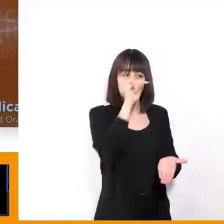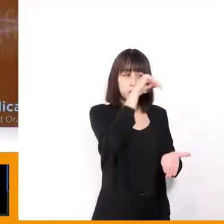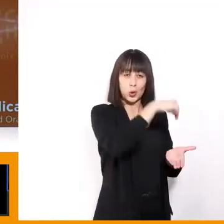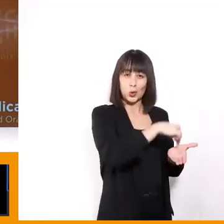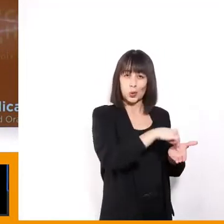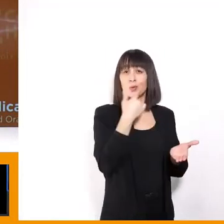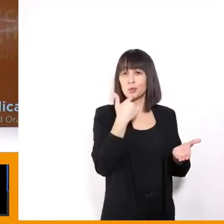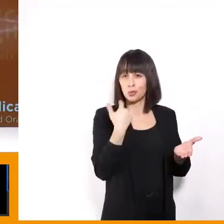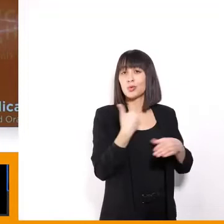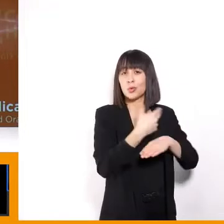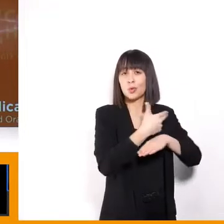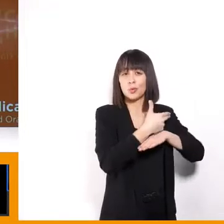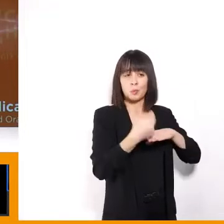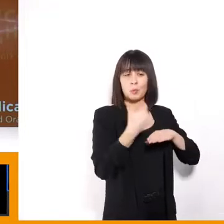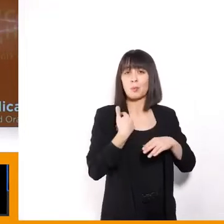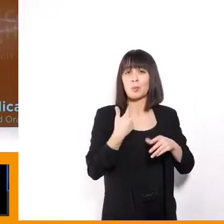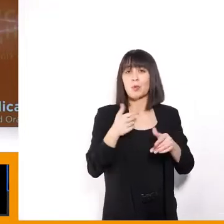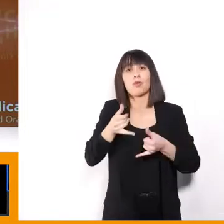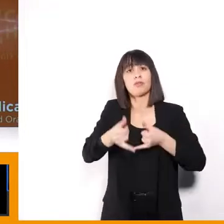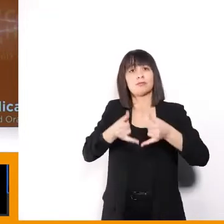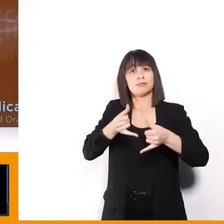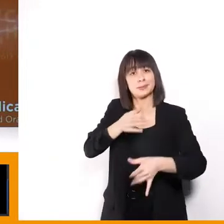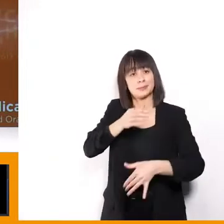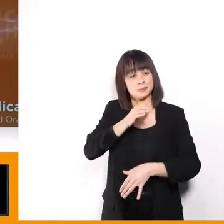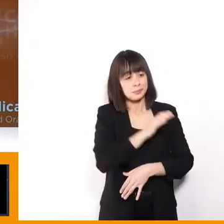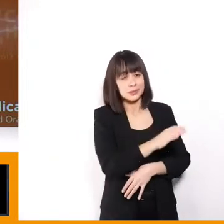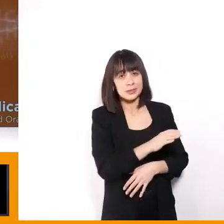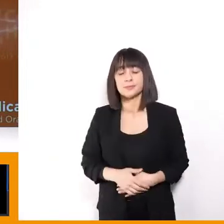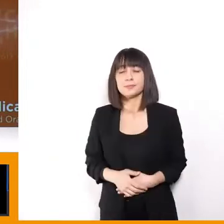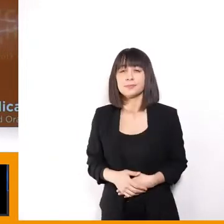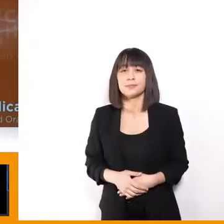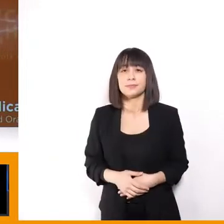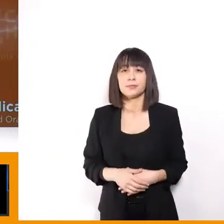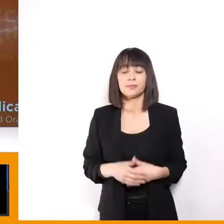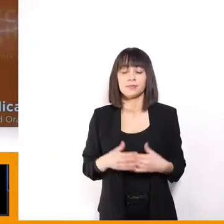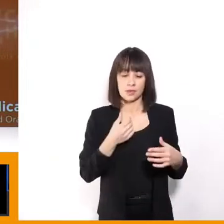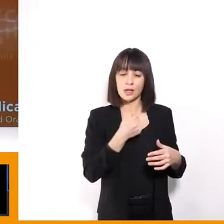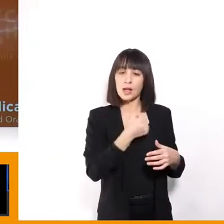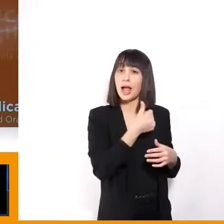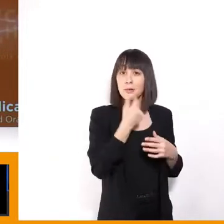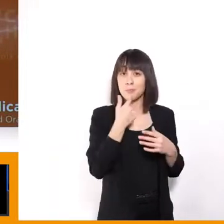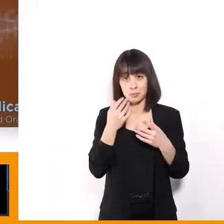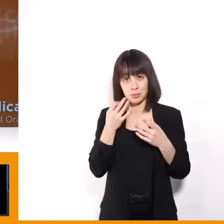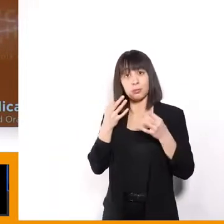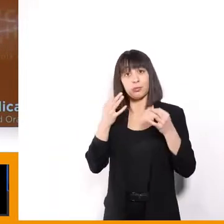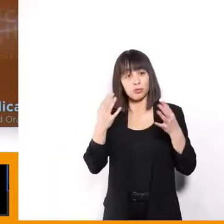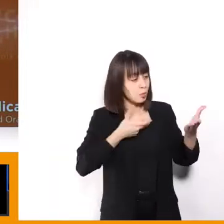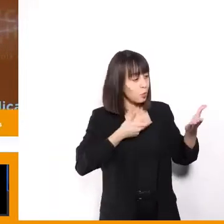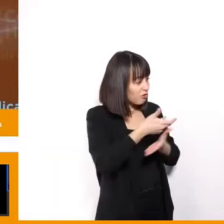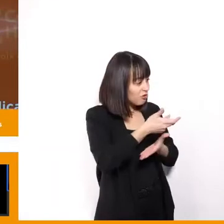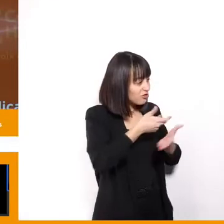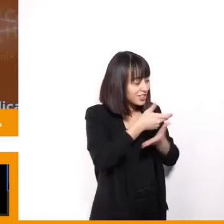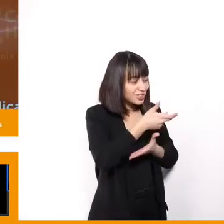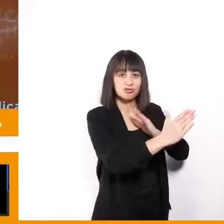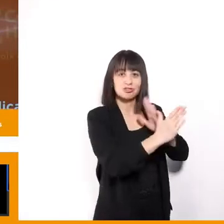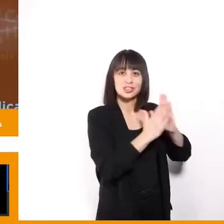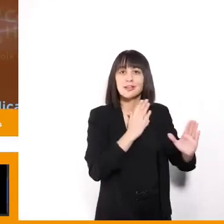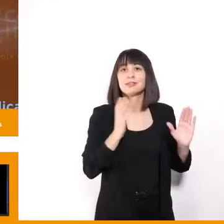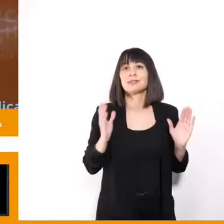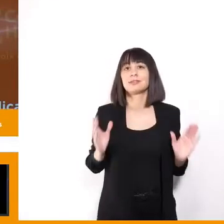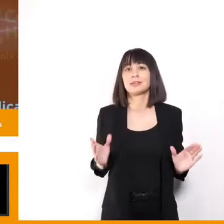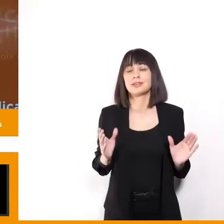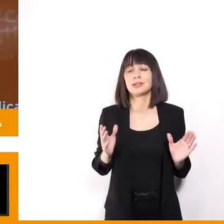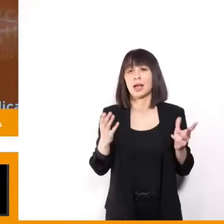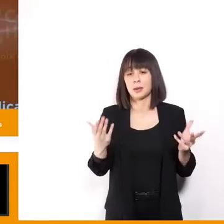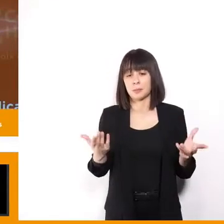de Valérie Pécresse, qui nous a dégagé un peu de temps pour échanger directement avec nous, mais il nous a semblé nécessaire